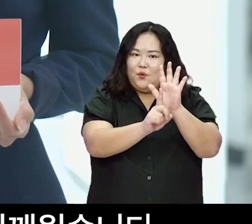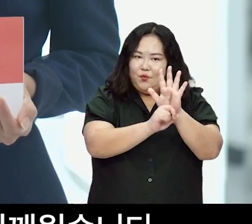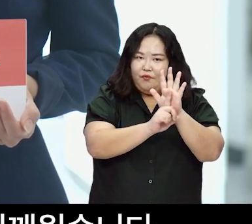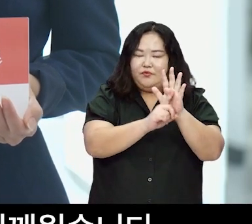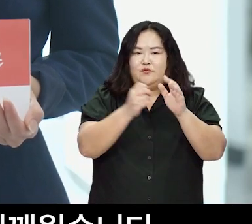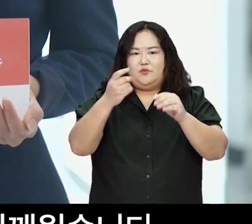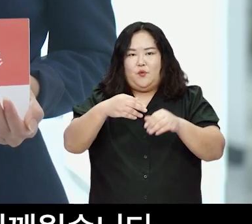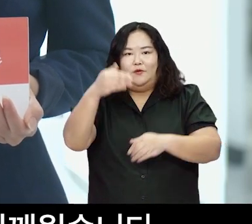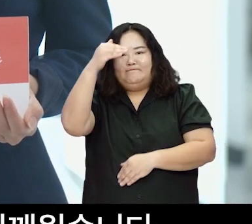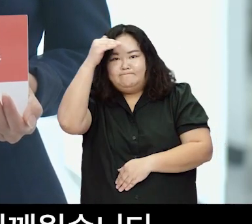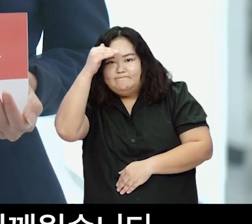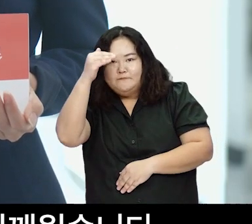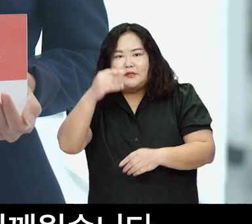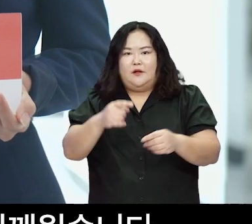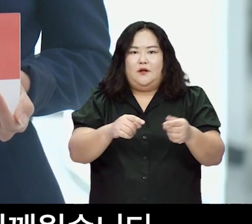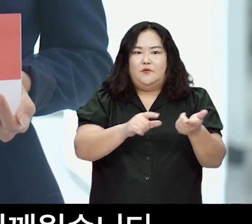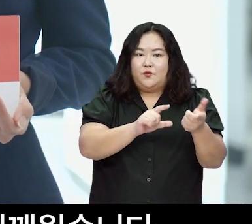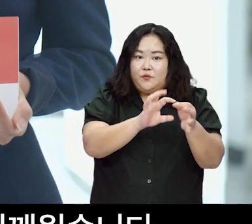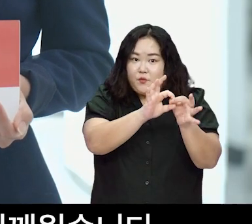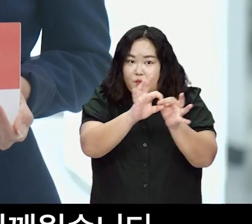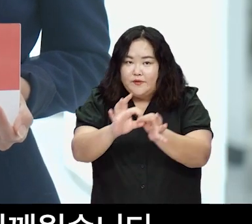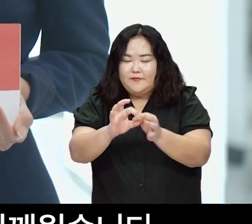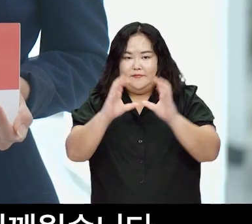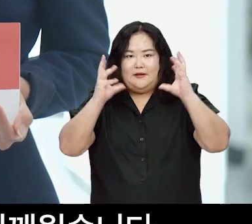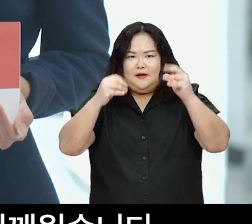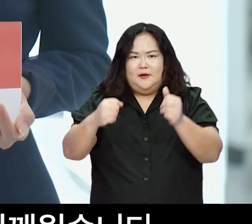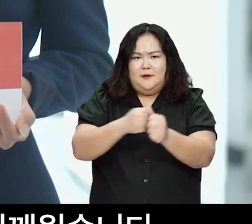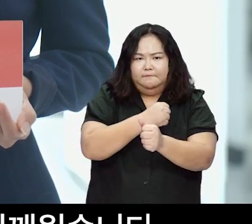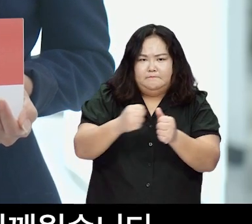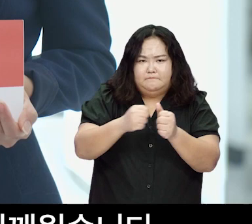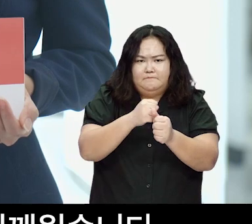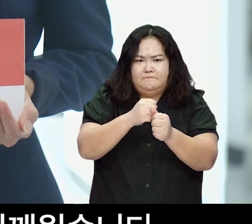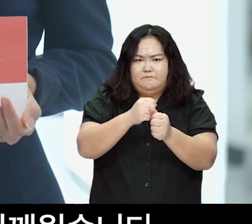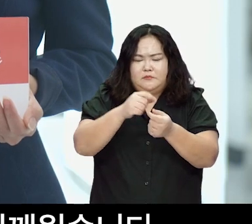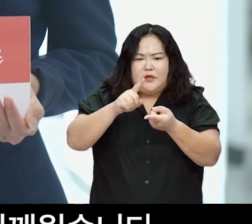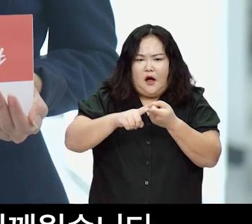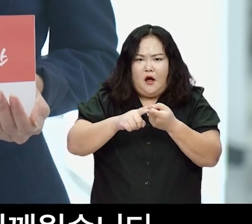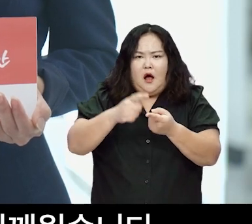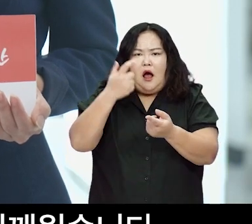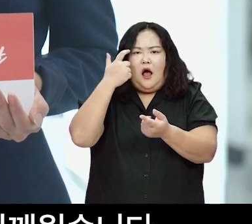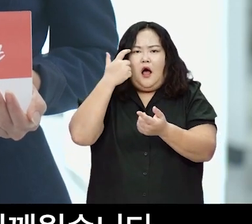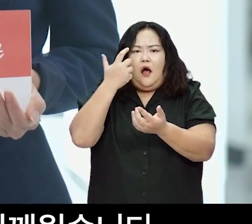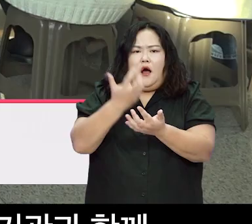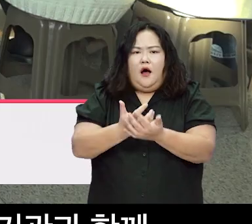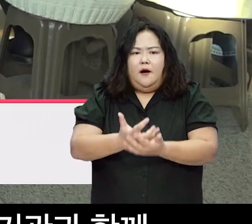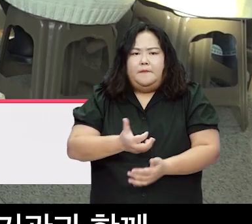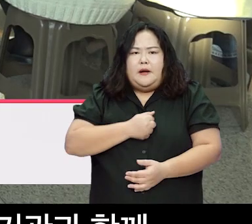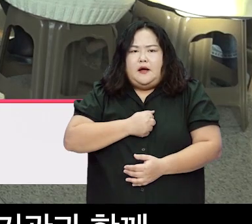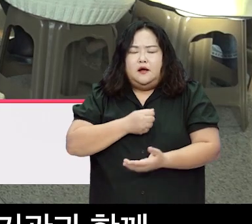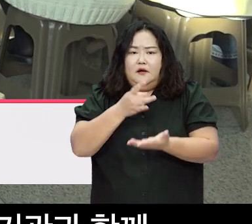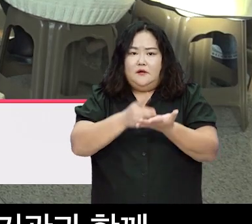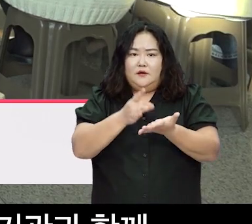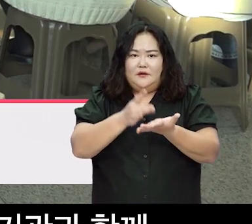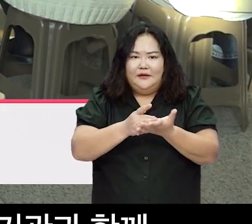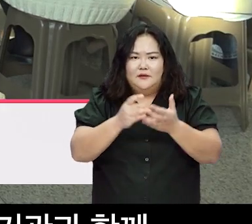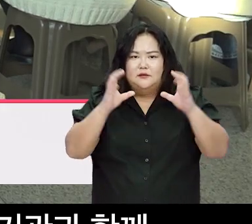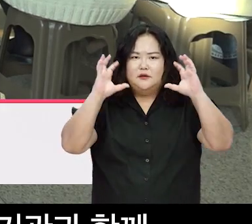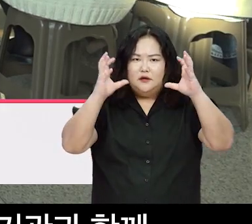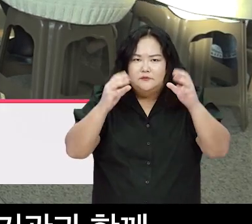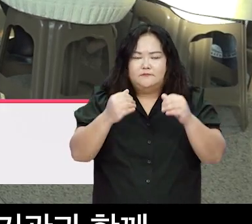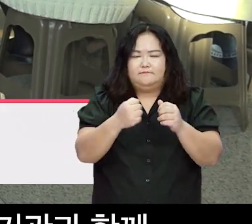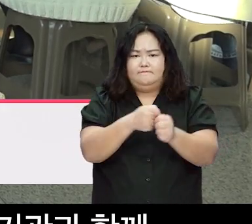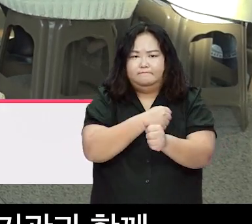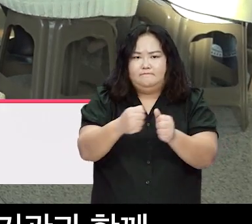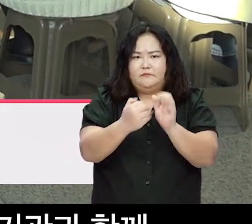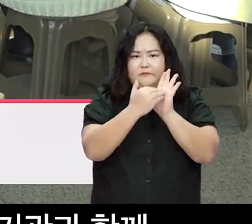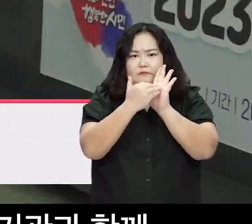공연과 전시 등 다체로운 매체를 통해 아동학대 사건에 대한 경각 시비를 깨웠습니다 천안시는 아동학대 예방의